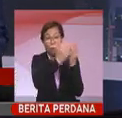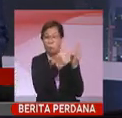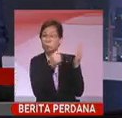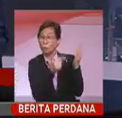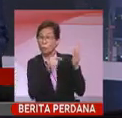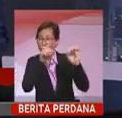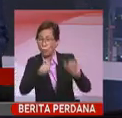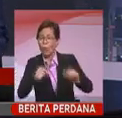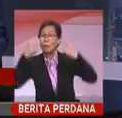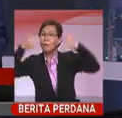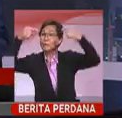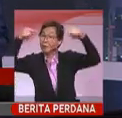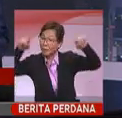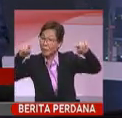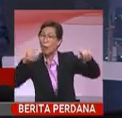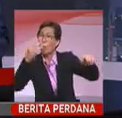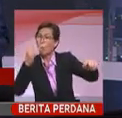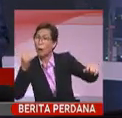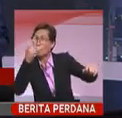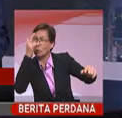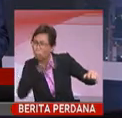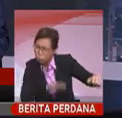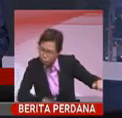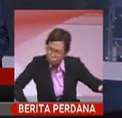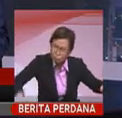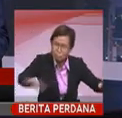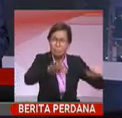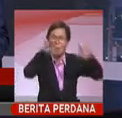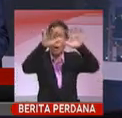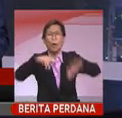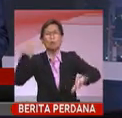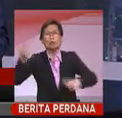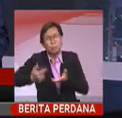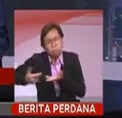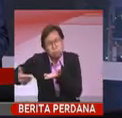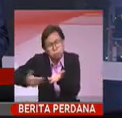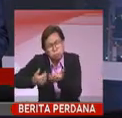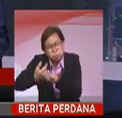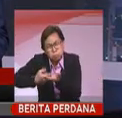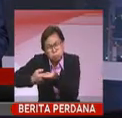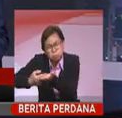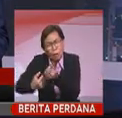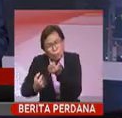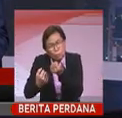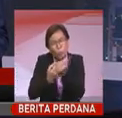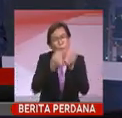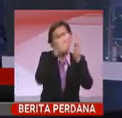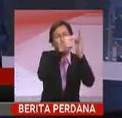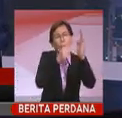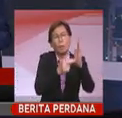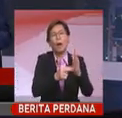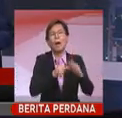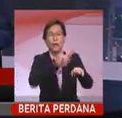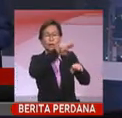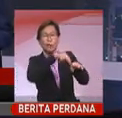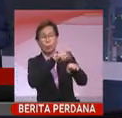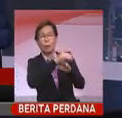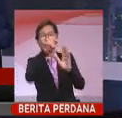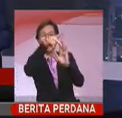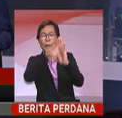mampu direalisasikan memandangkan rantau ASEAN sentiasa berbincang dan menyokong peraturan, norma serta